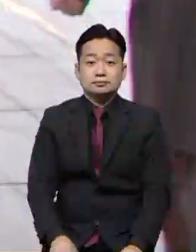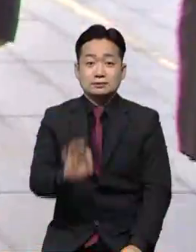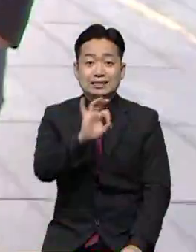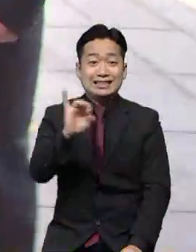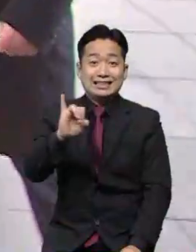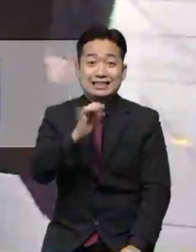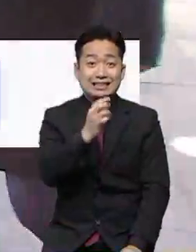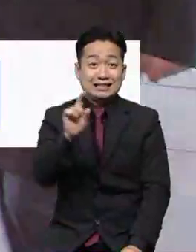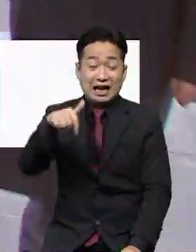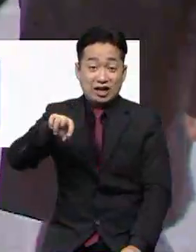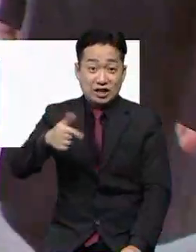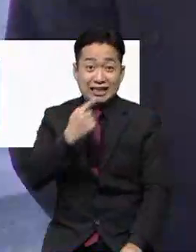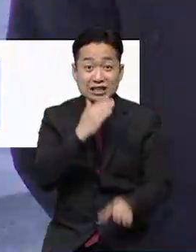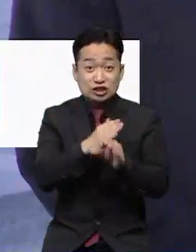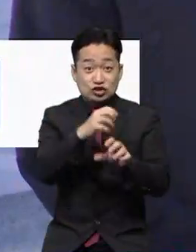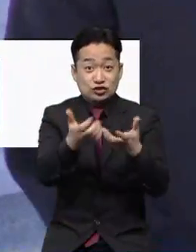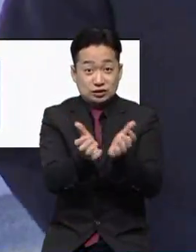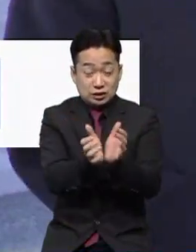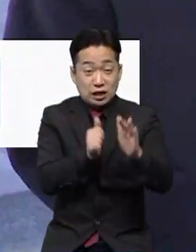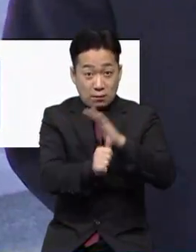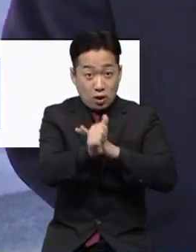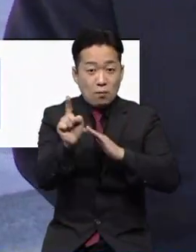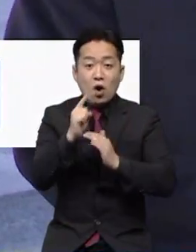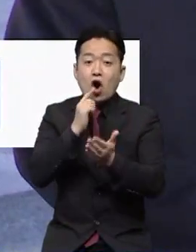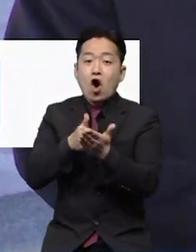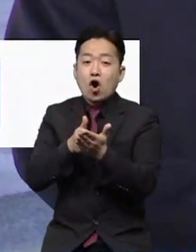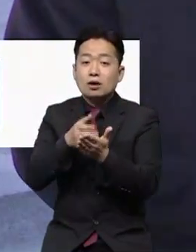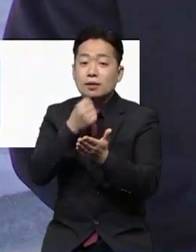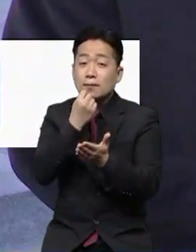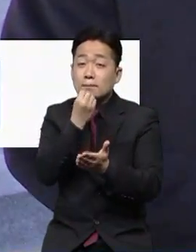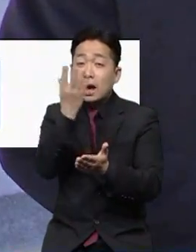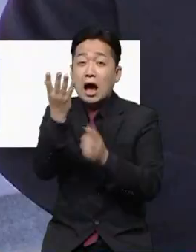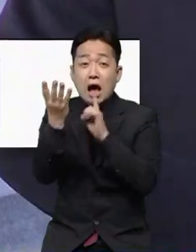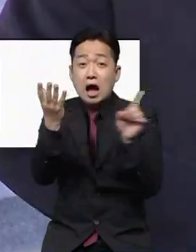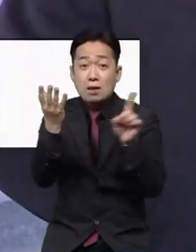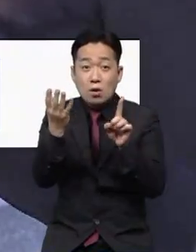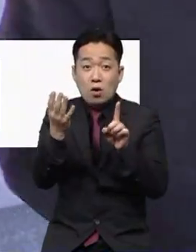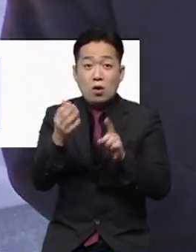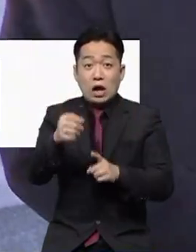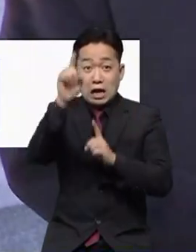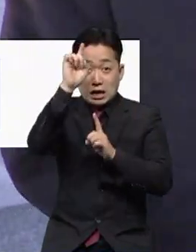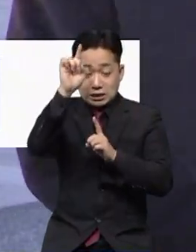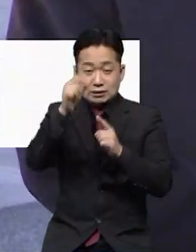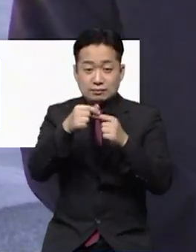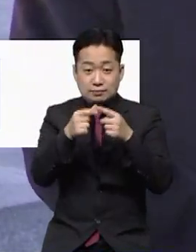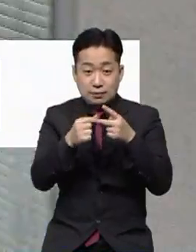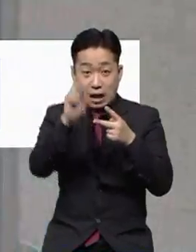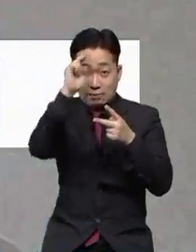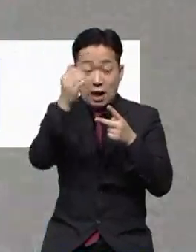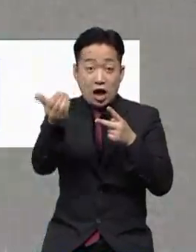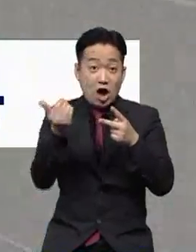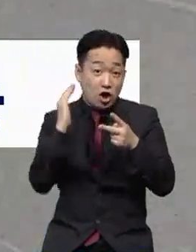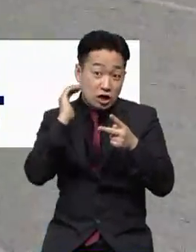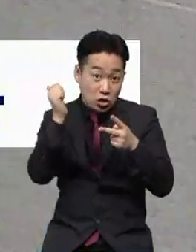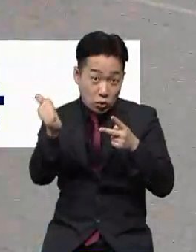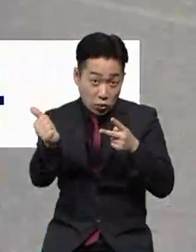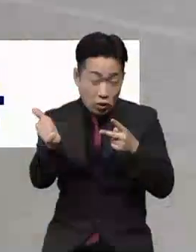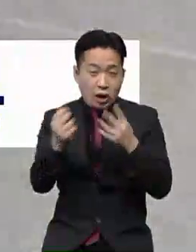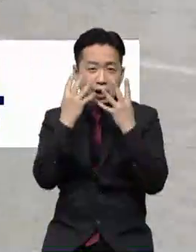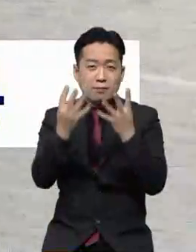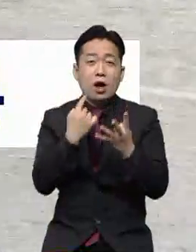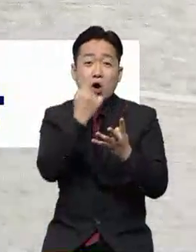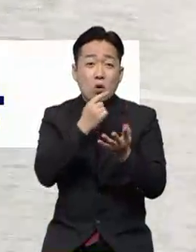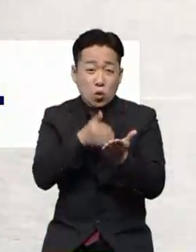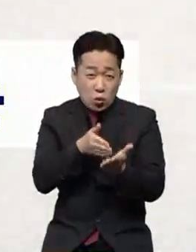이낙연 민주당 대표가 새해 첫날 한 언론 인터뷰를 통해 쏘아올린 이명박 박근혜 전 대통령 사면론. 민주당 지도부는